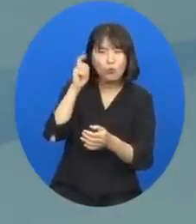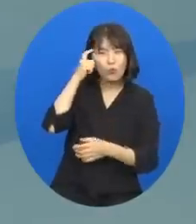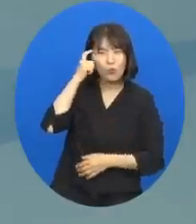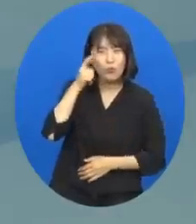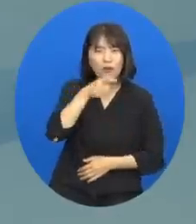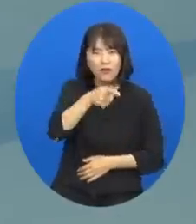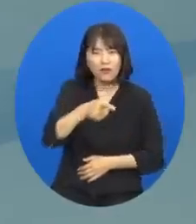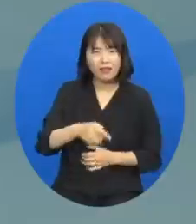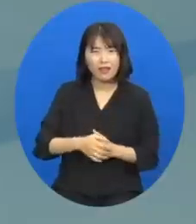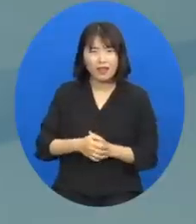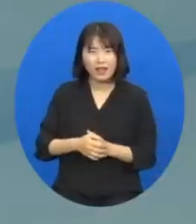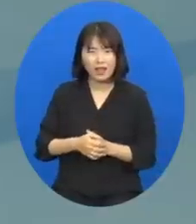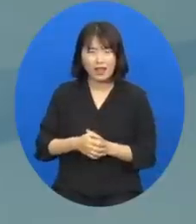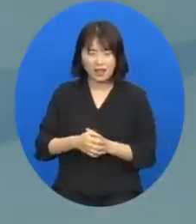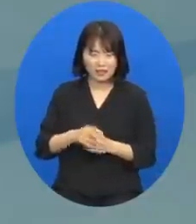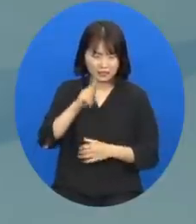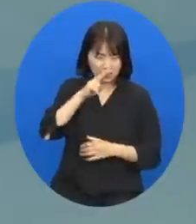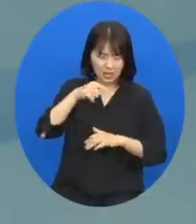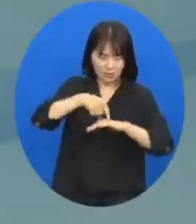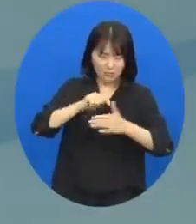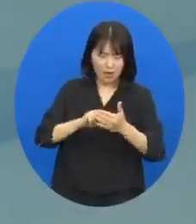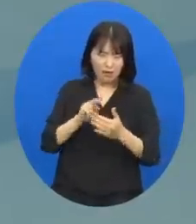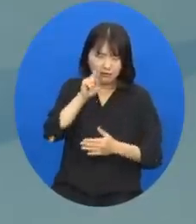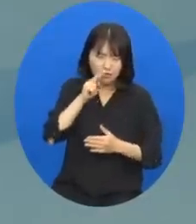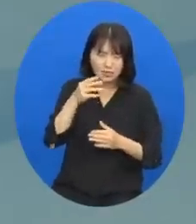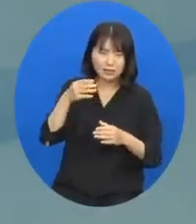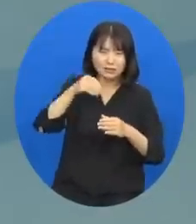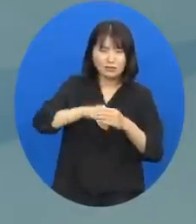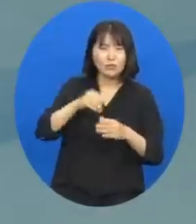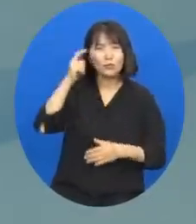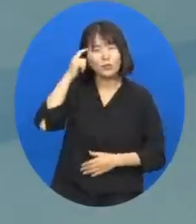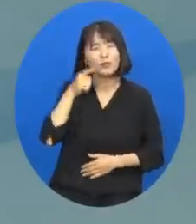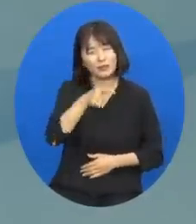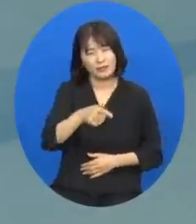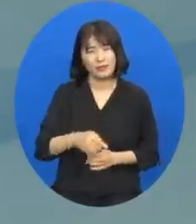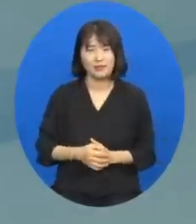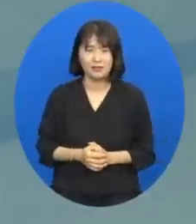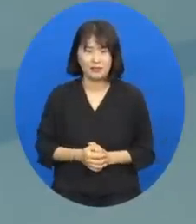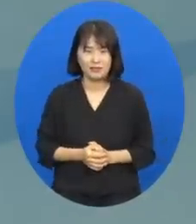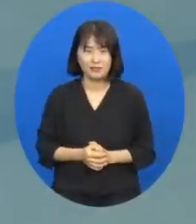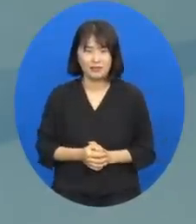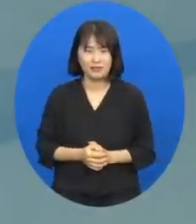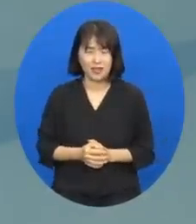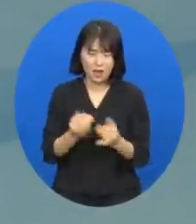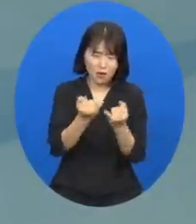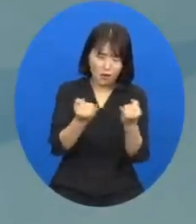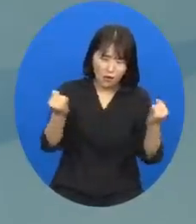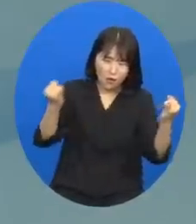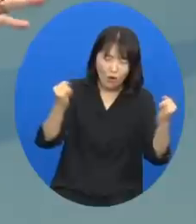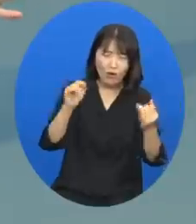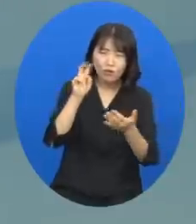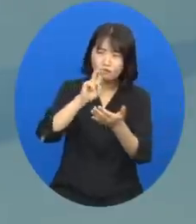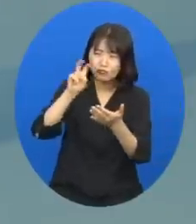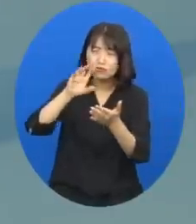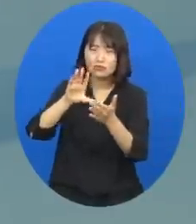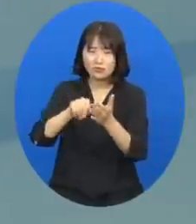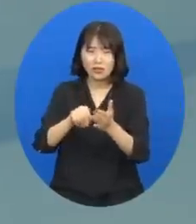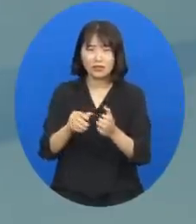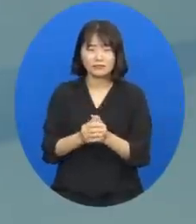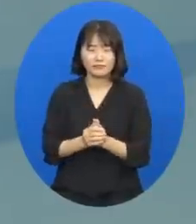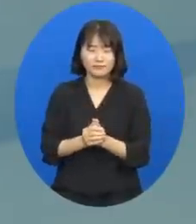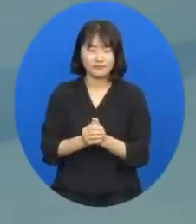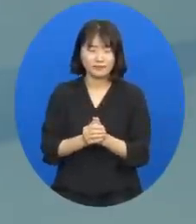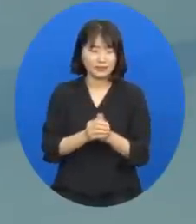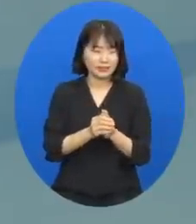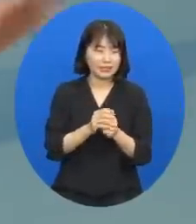시기심을 발동시킨 이까 의해 그 여인들은 그런 노래 불러 쓸까요 아니 불 꺼 면은 사울에게 가서 부르고 다윗에게